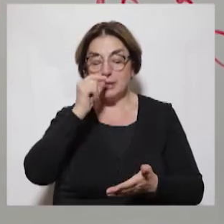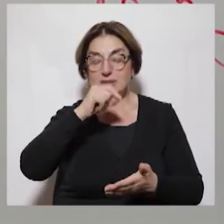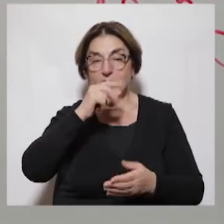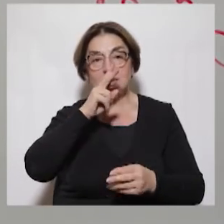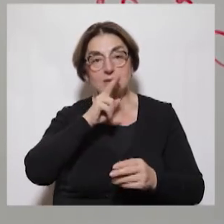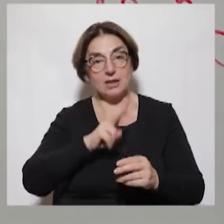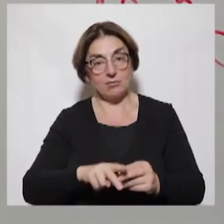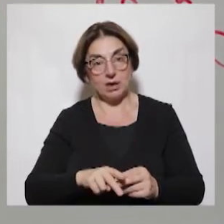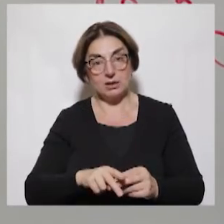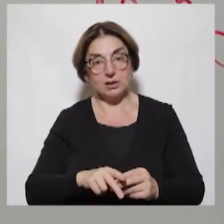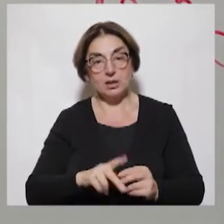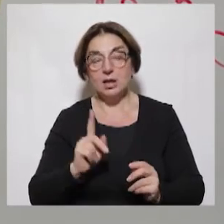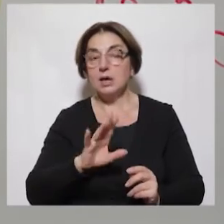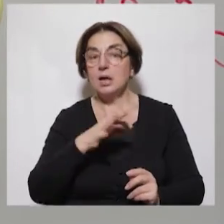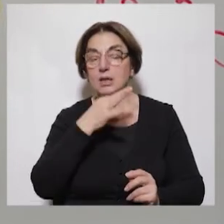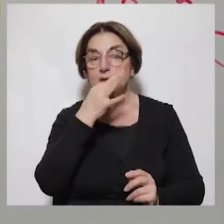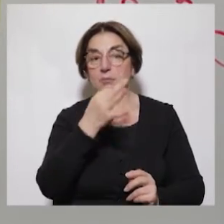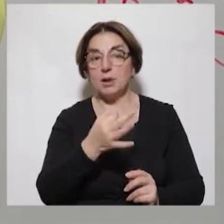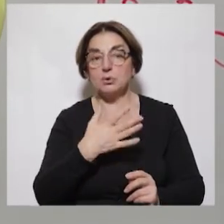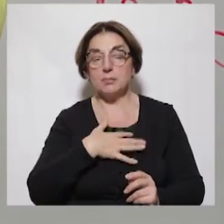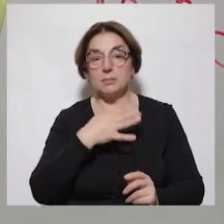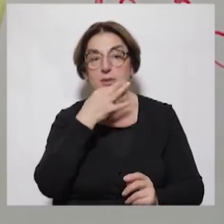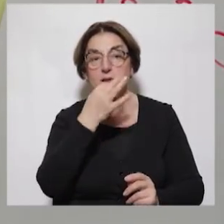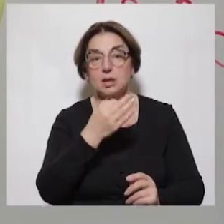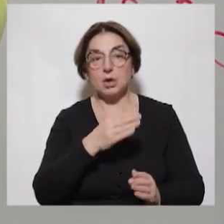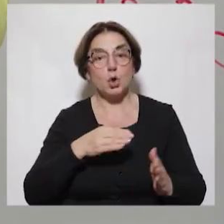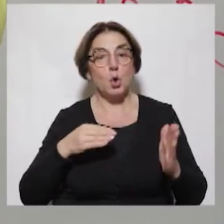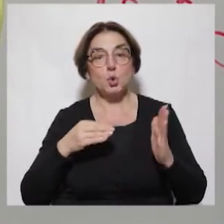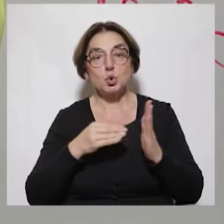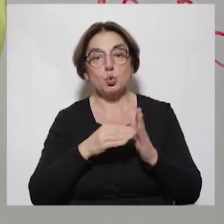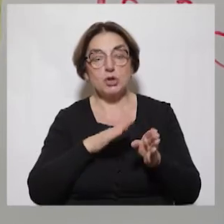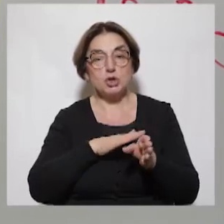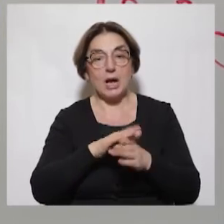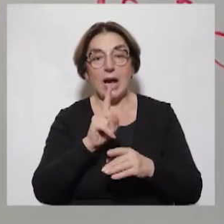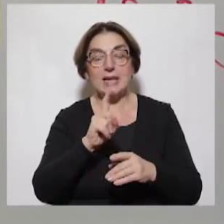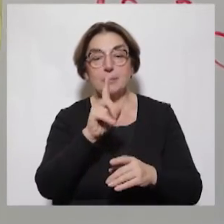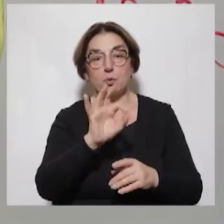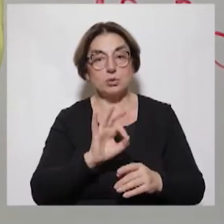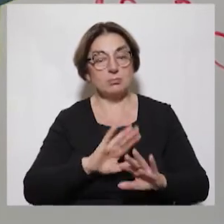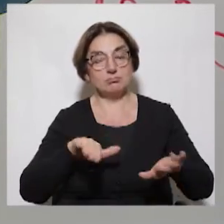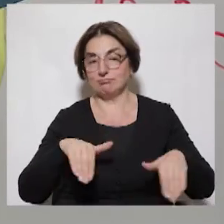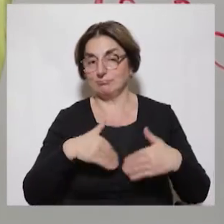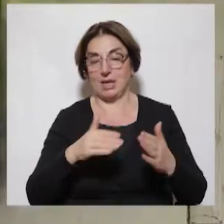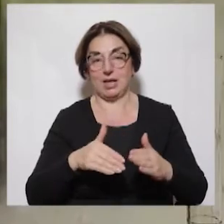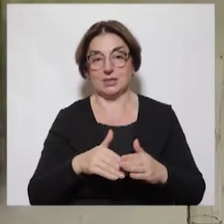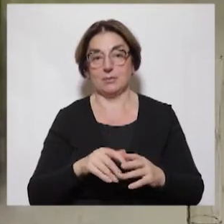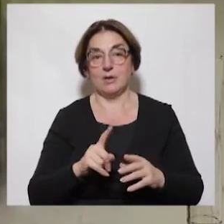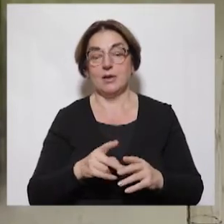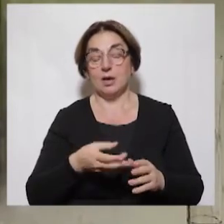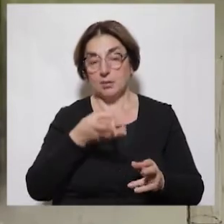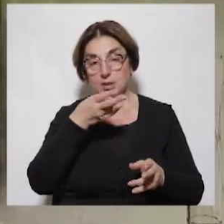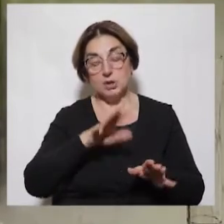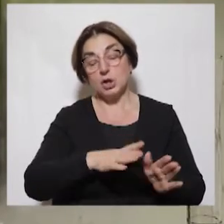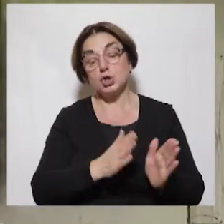სპირტი დავკარგეთ. და რა თქმა უნდა, მინდა გითხრათ, რომ სრულყოფილი ექსპერიმენტი 100%-იანი გამოსავლით არ არსებობს. ნახოთ,